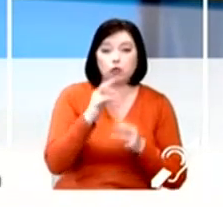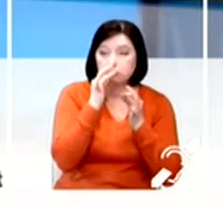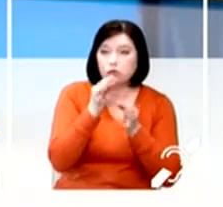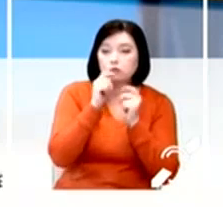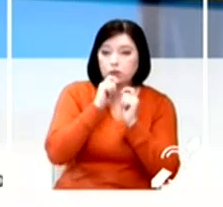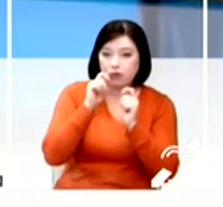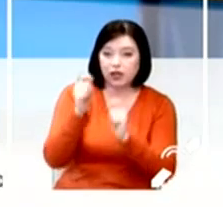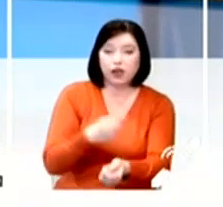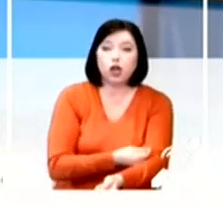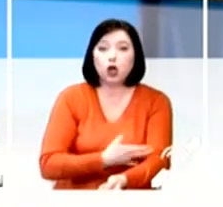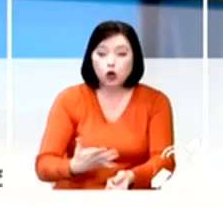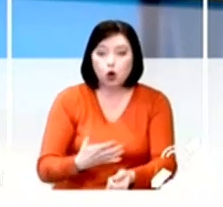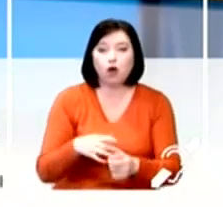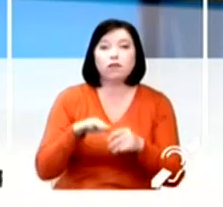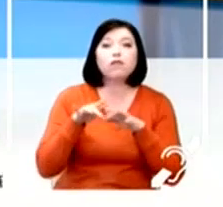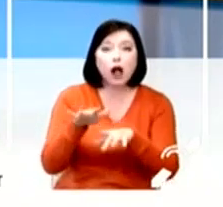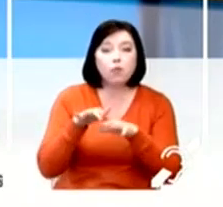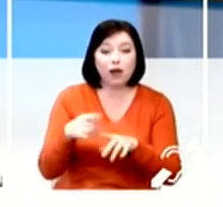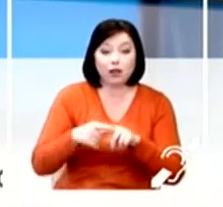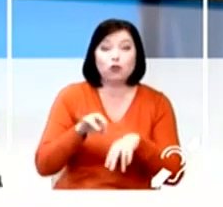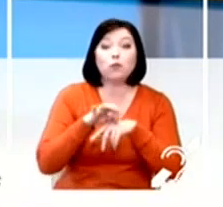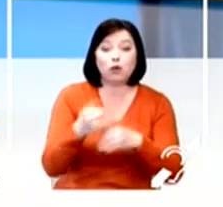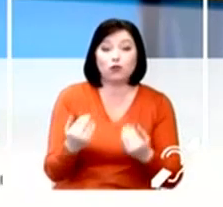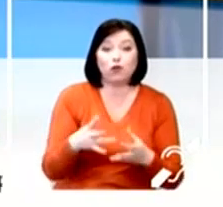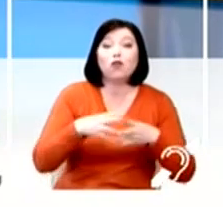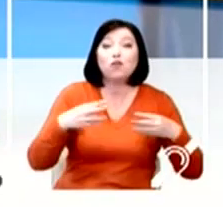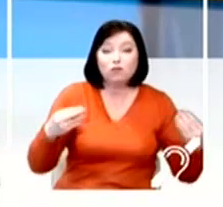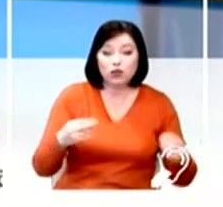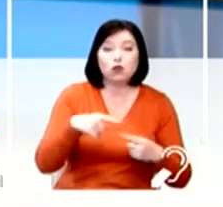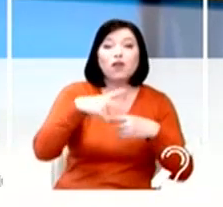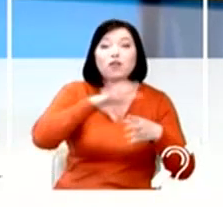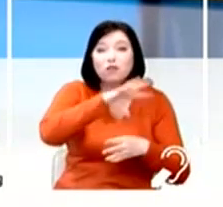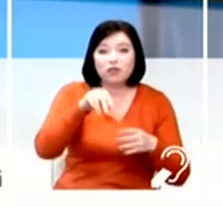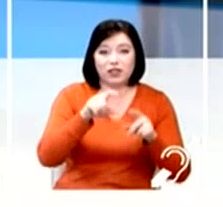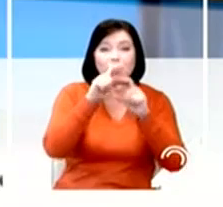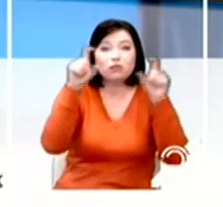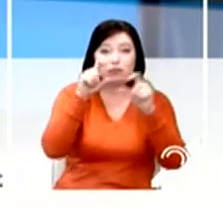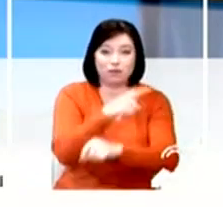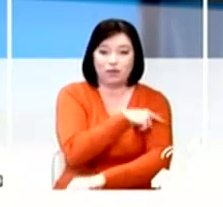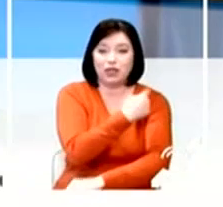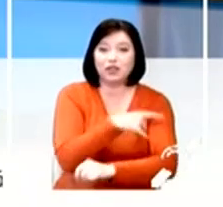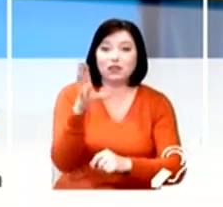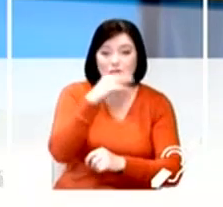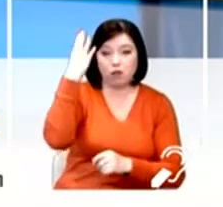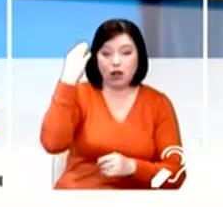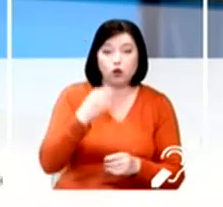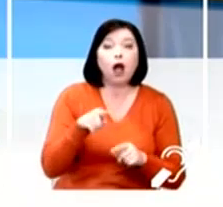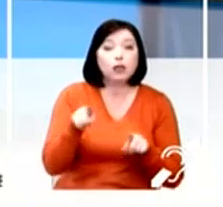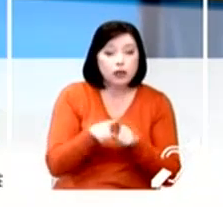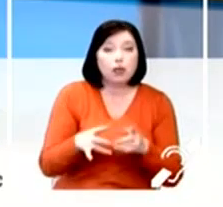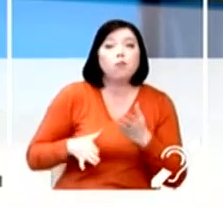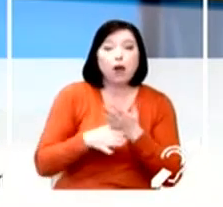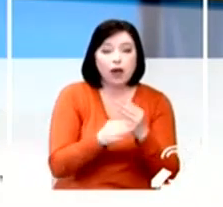unei campanii care se desfășoară în această primăvară în instituțiile medicale din toată Republica Moldova. Ei au contribuit astfel